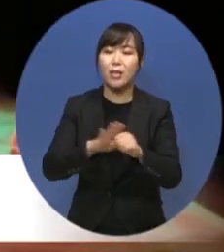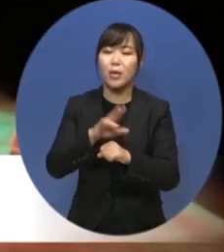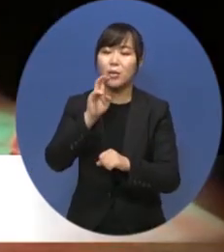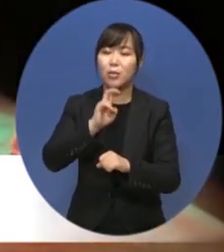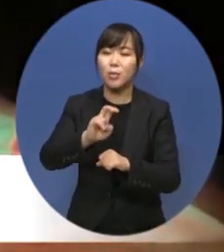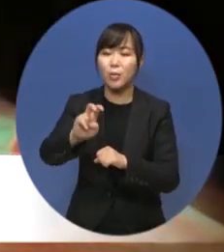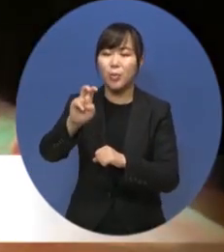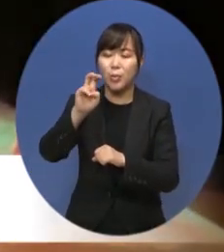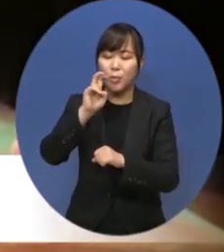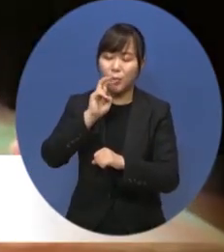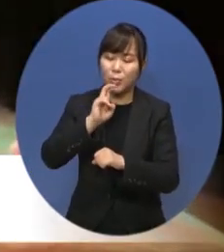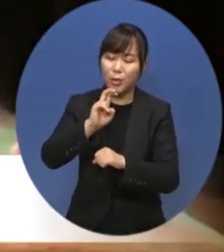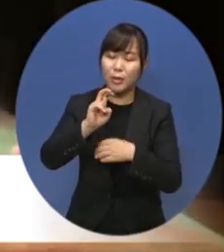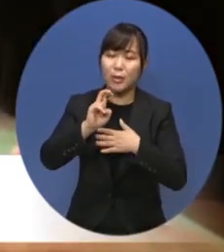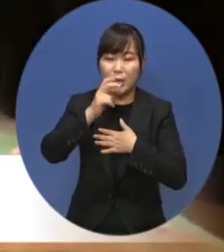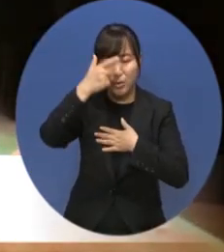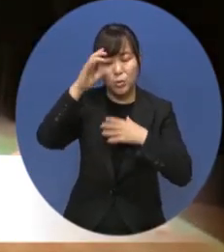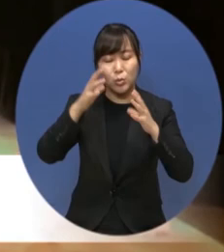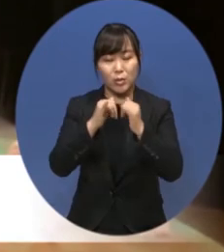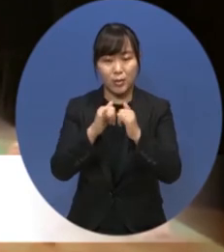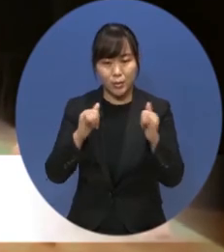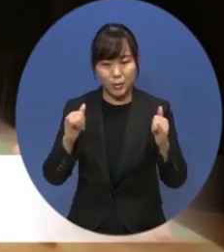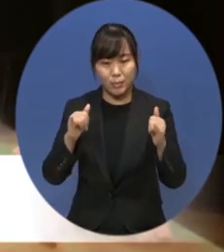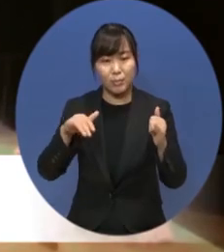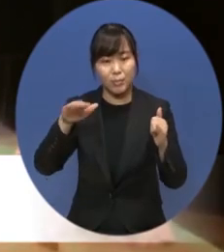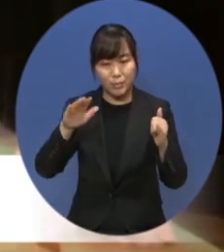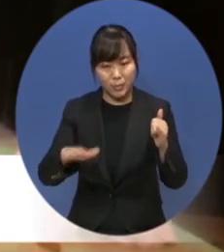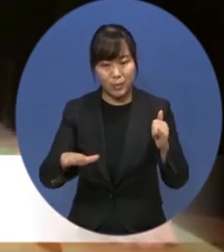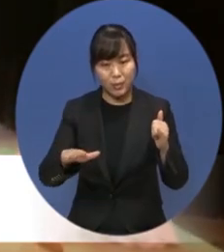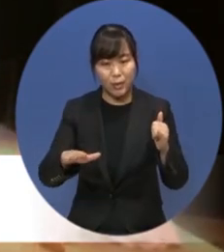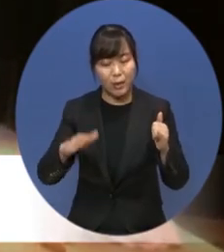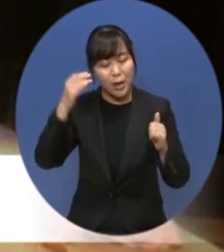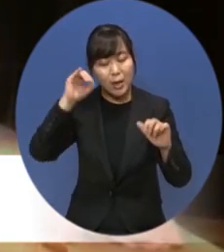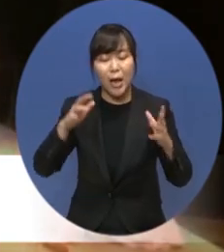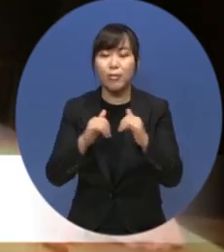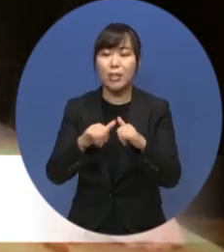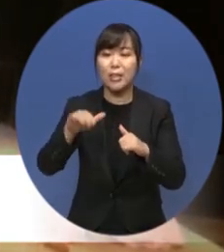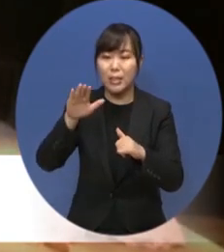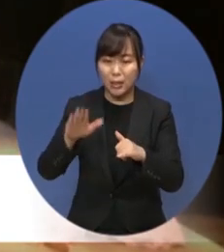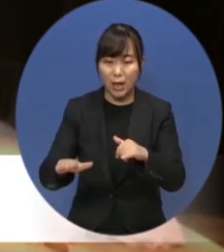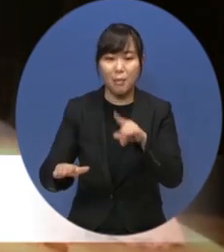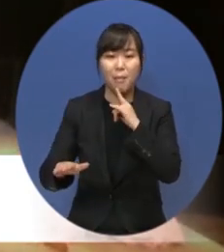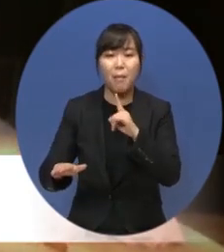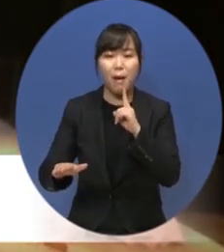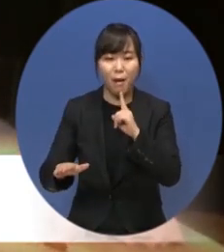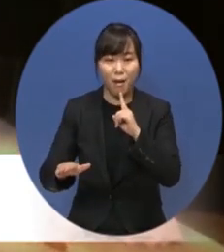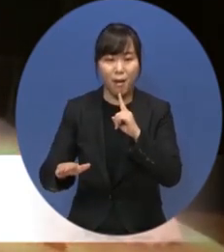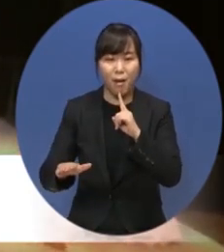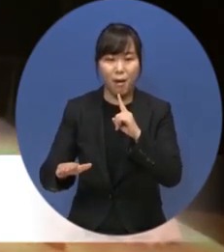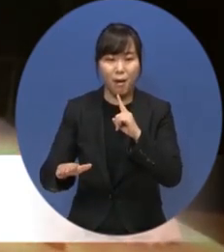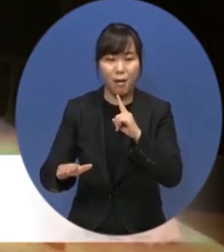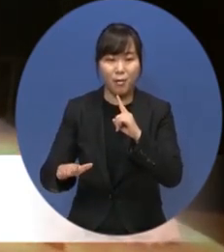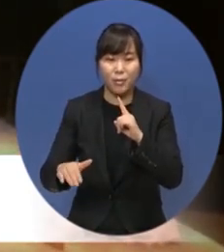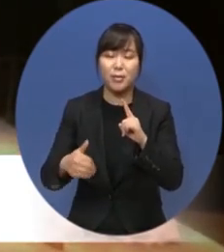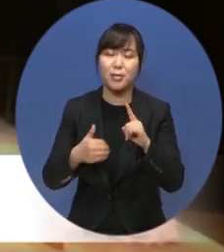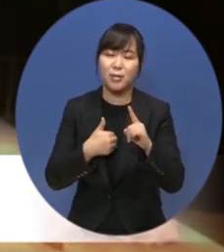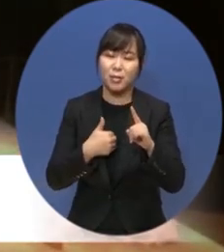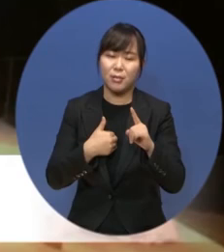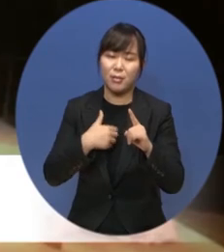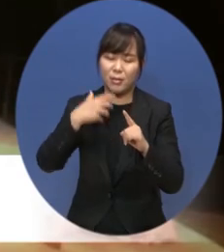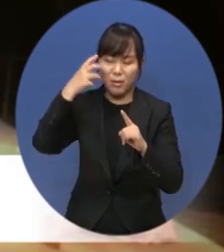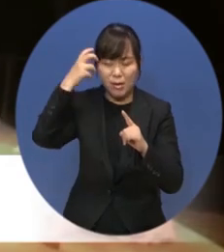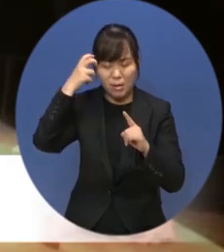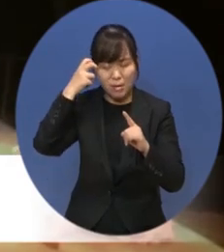애국가를 부르면서 나는 조선인이다, 한국인이다라고 얘기하는 그 부분이 저에게는